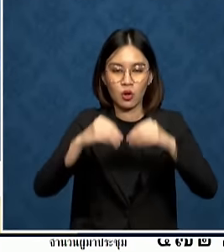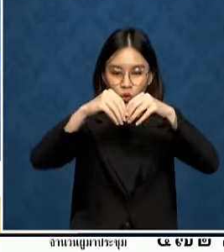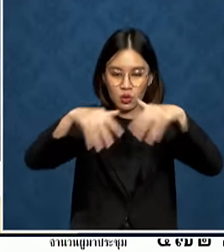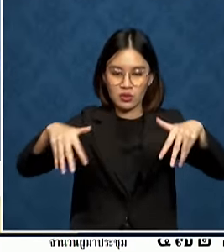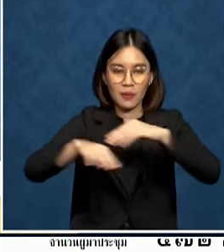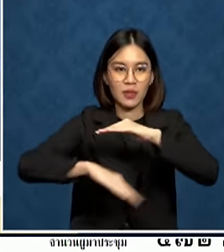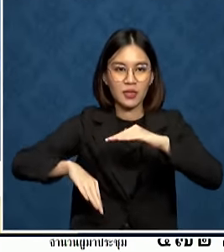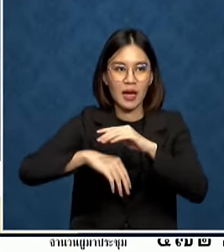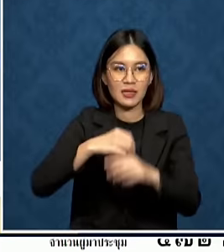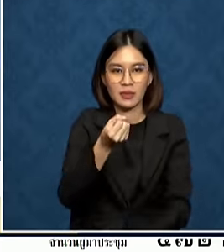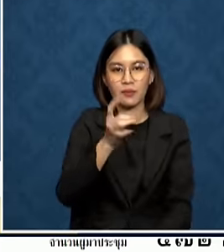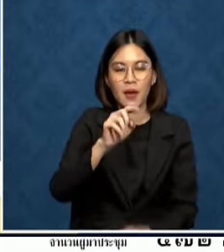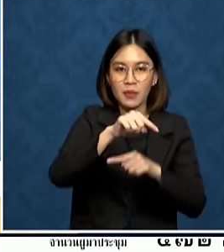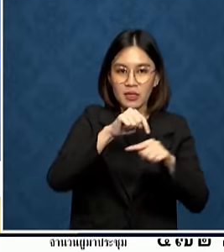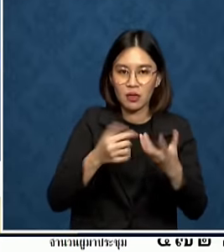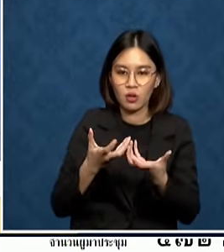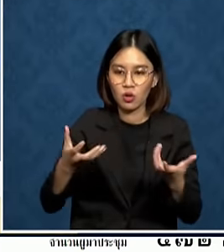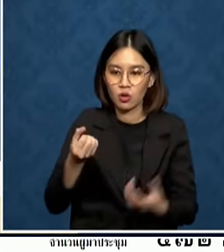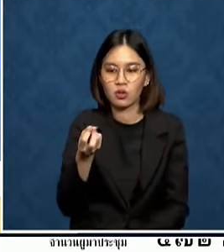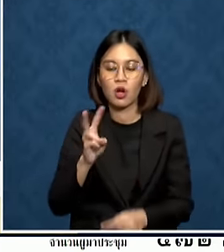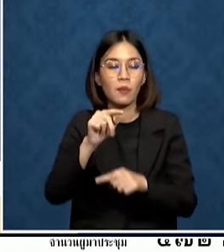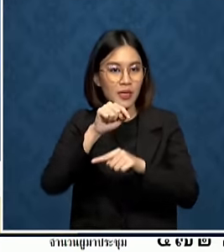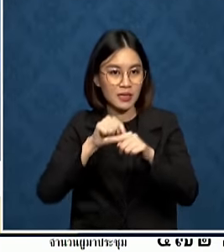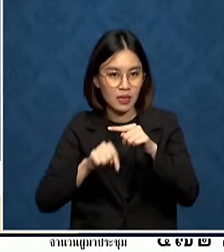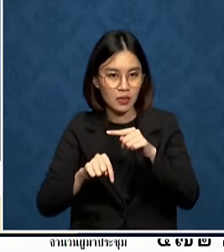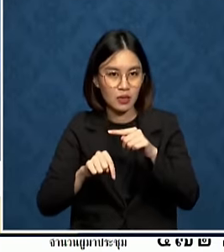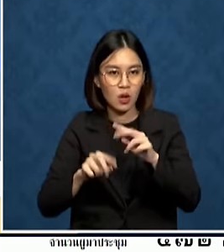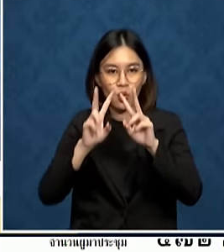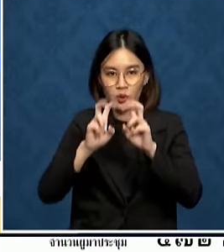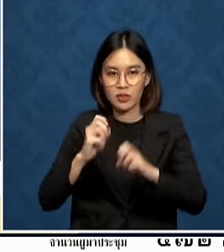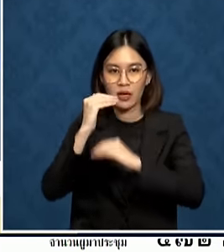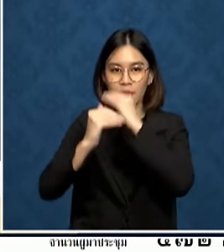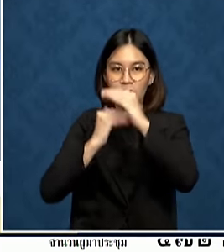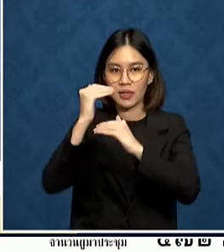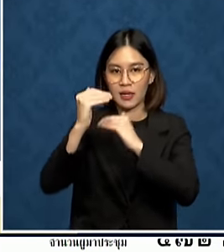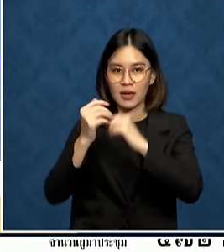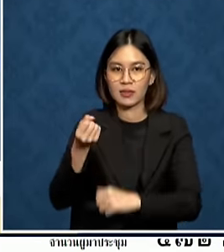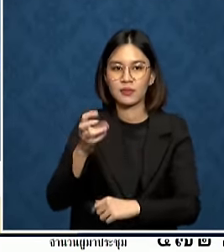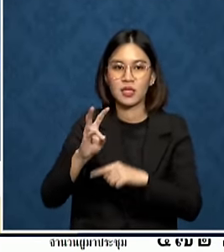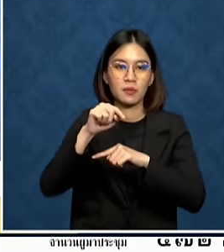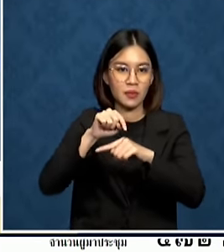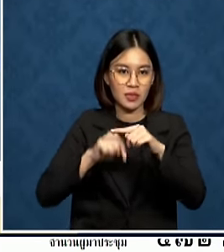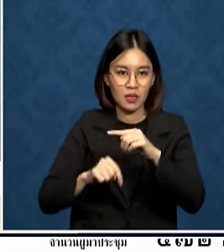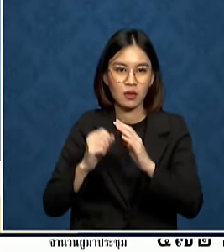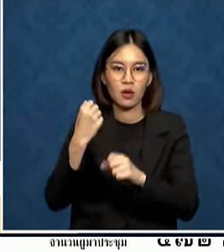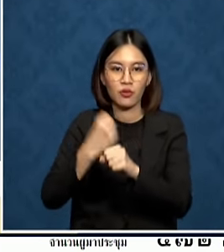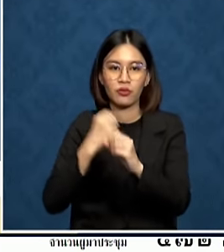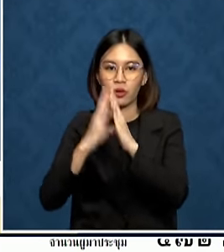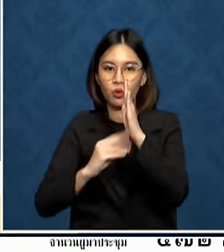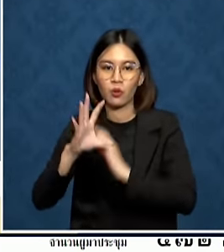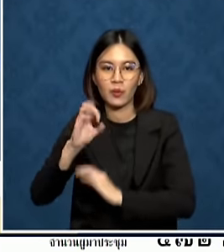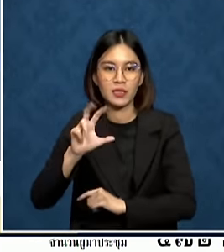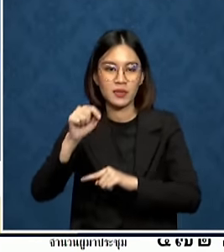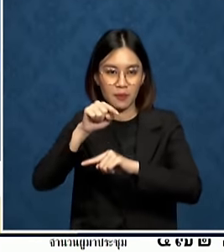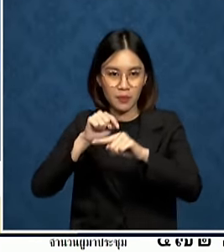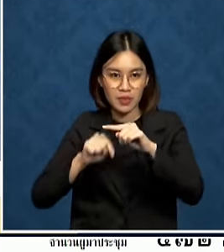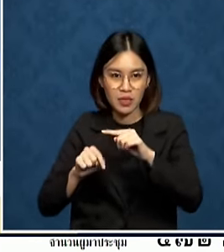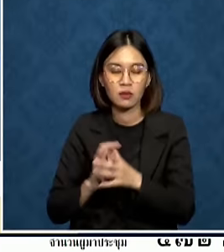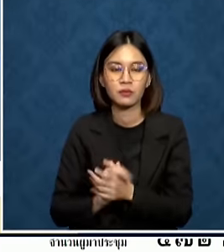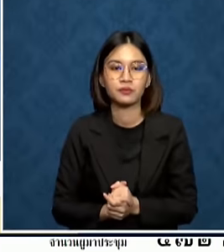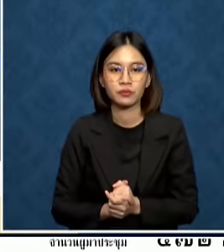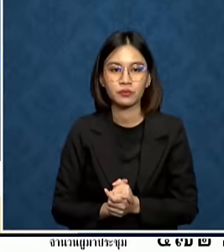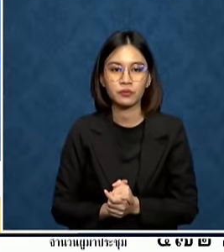ฐาน 18%ครุพันธ์12%วิจัยพัฒนา 17%ฝึกอบรม 53%ก็